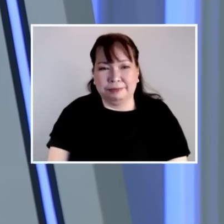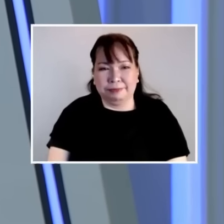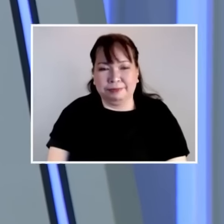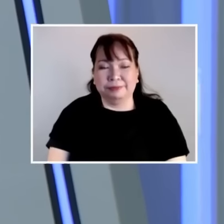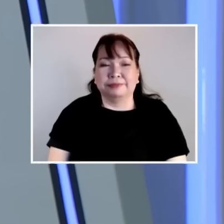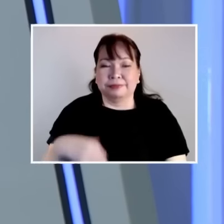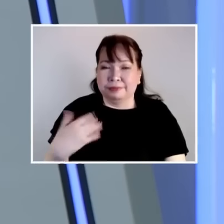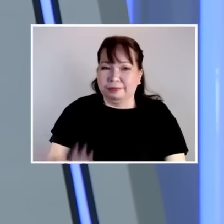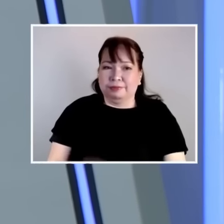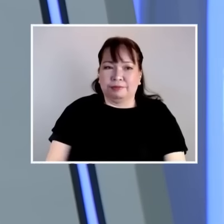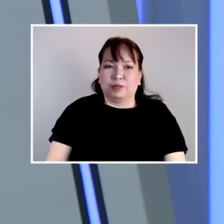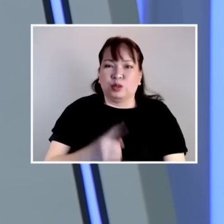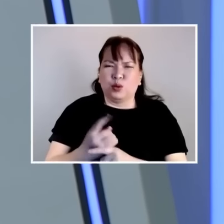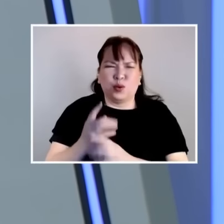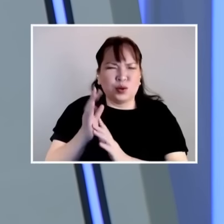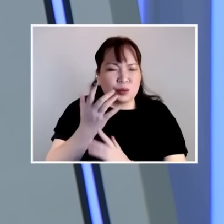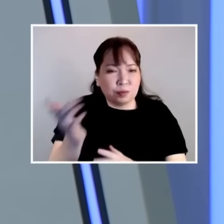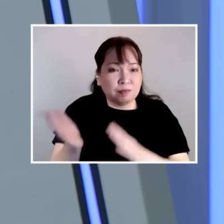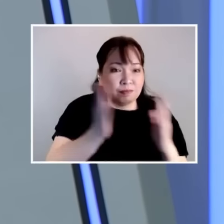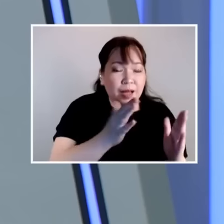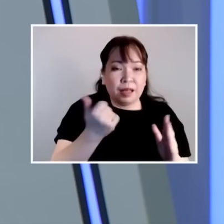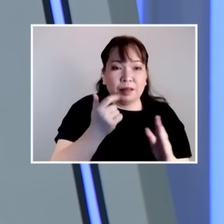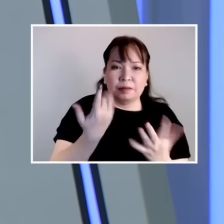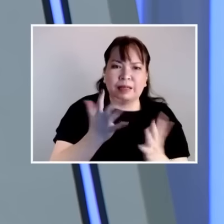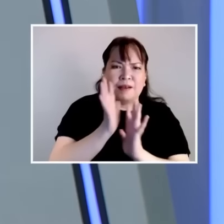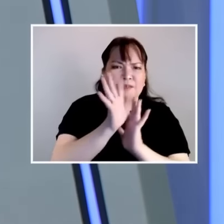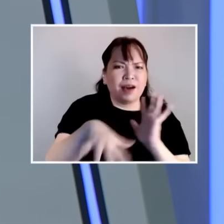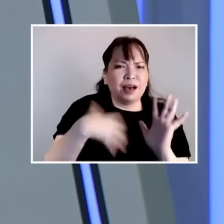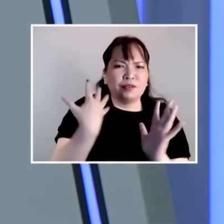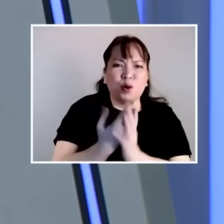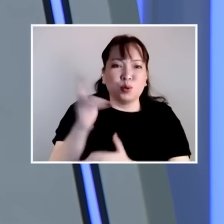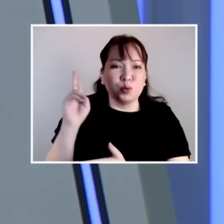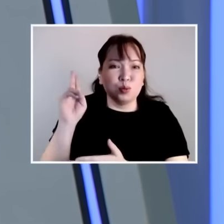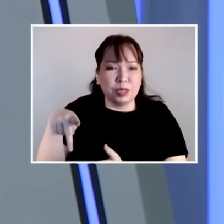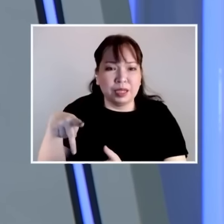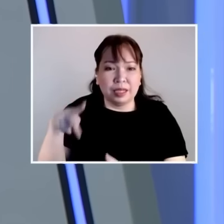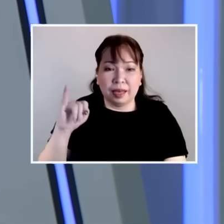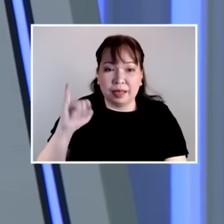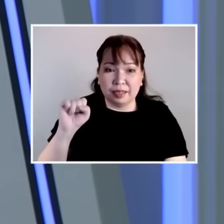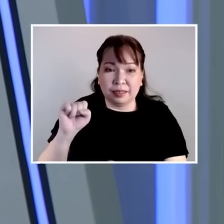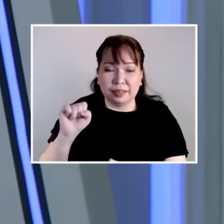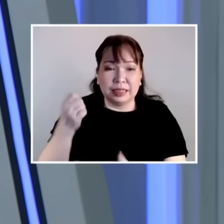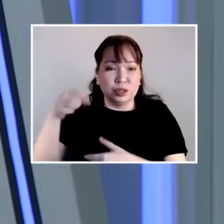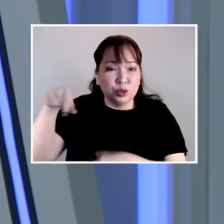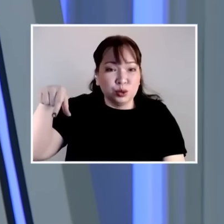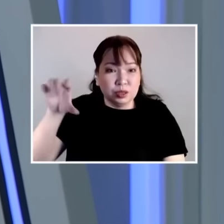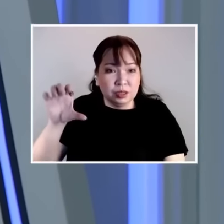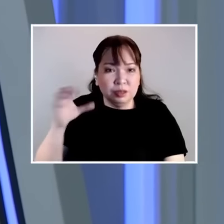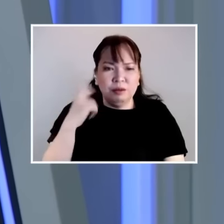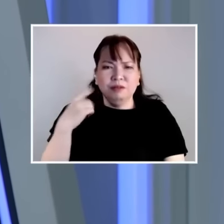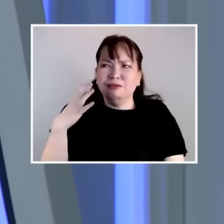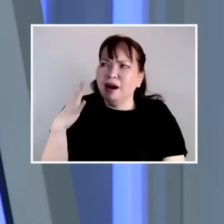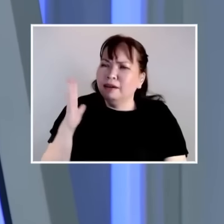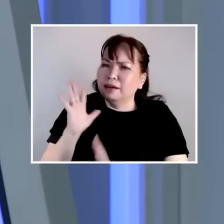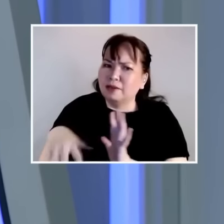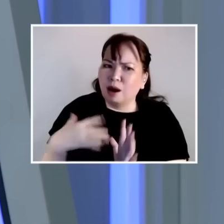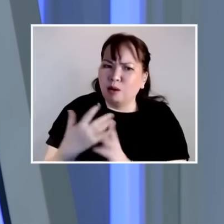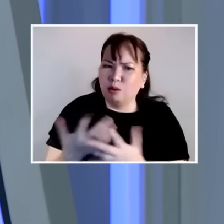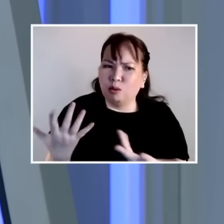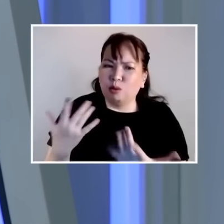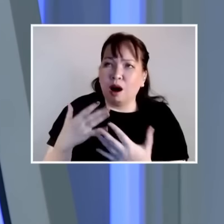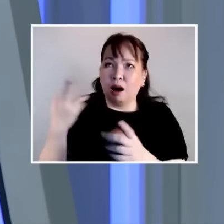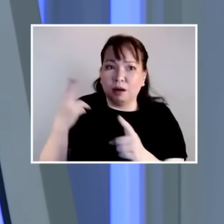5 oras ang hinintay po naman sa pila ng mga botante sa UP Integrated School sa Quezon City para makaboto. Hanggang sa mga oras